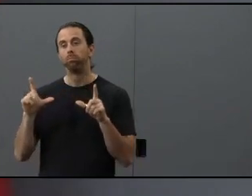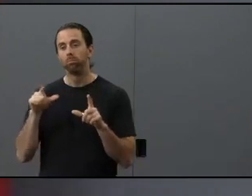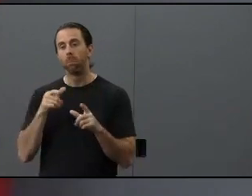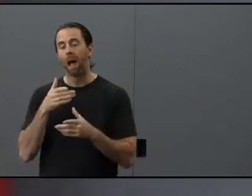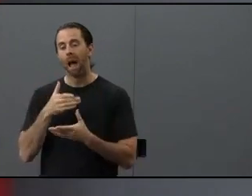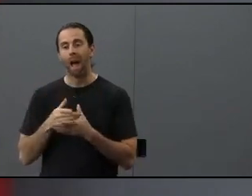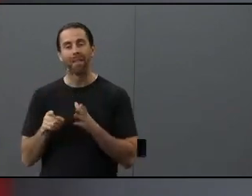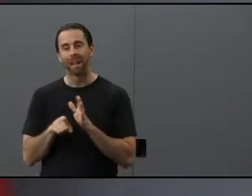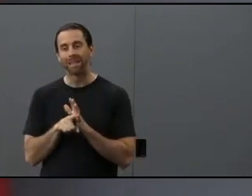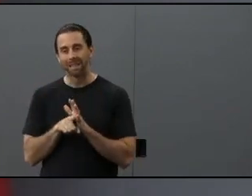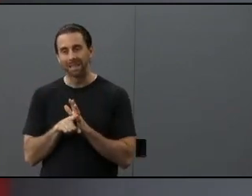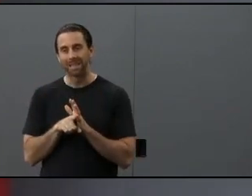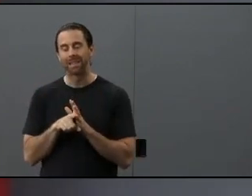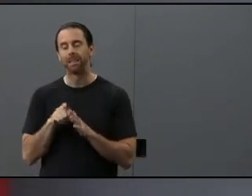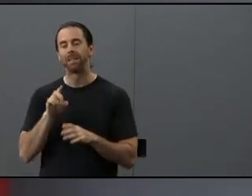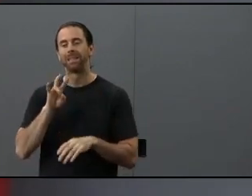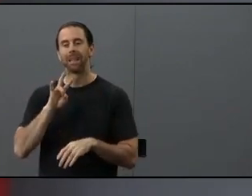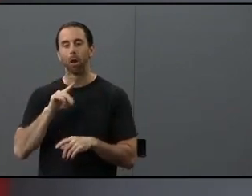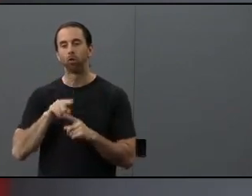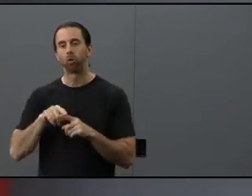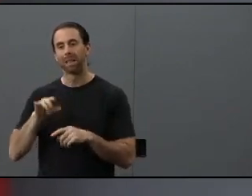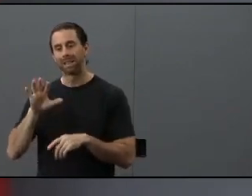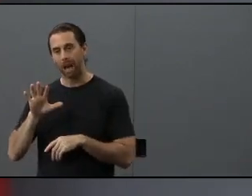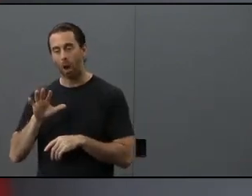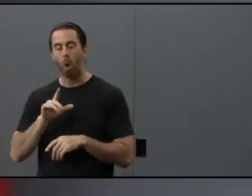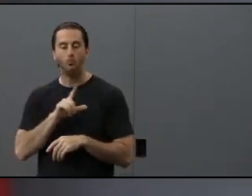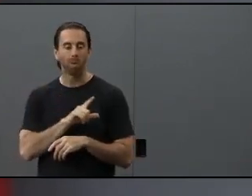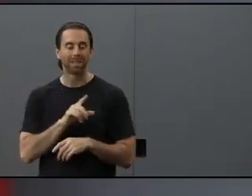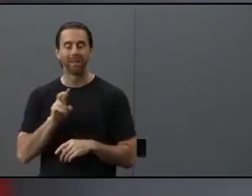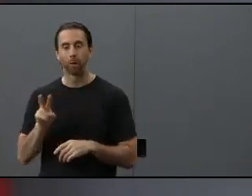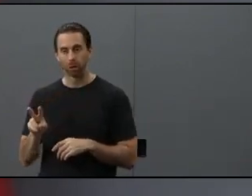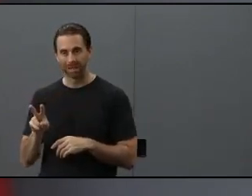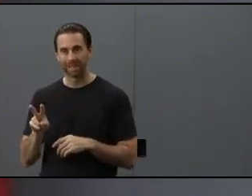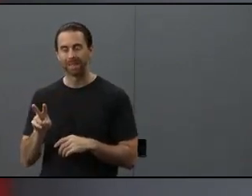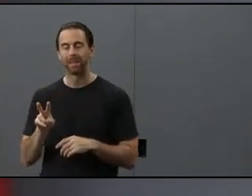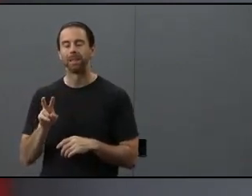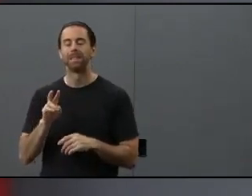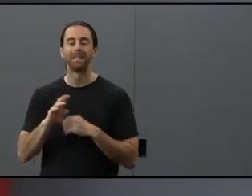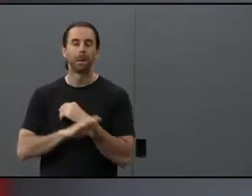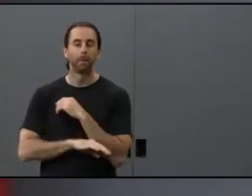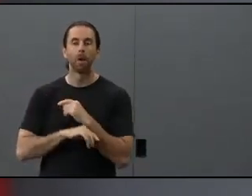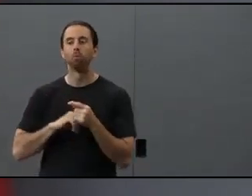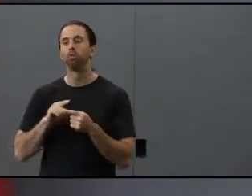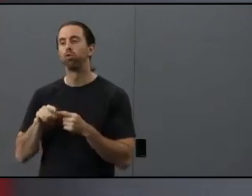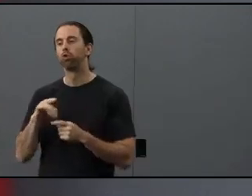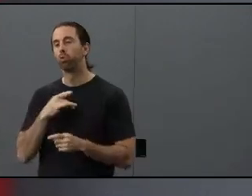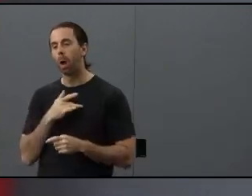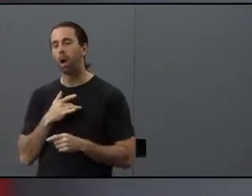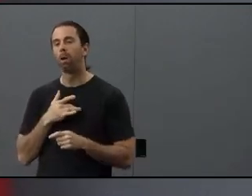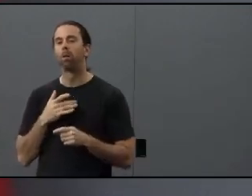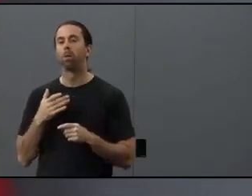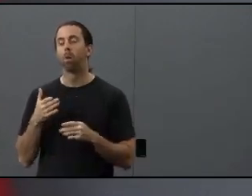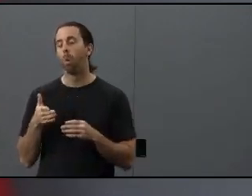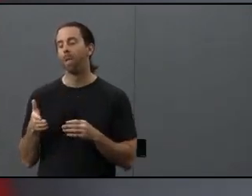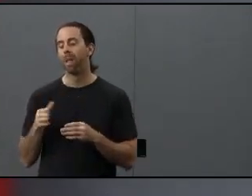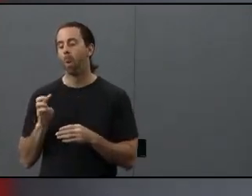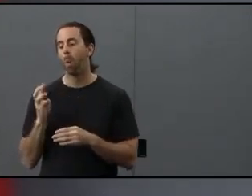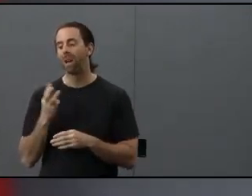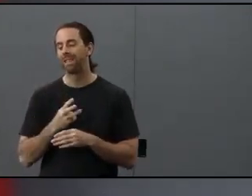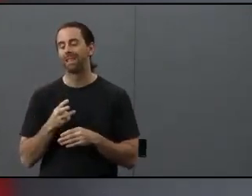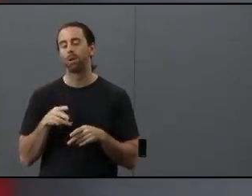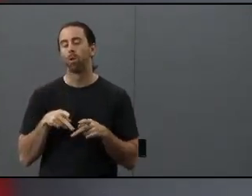d'arrêt interdit de 7h à 17h du lundi au vendredi de septembre à juin sur le côté ouest de la rue